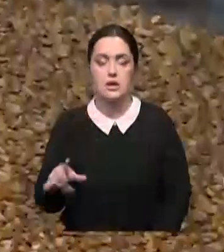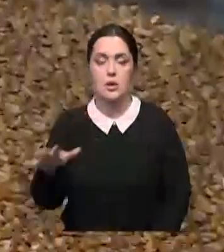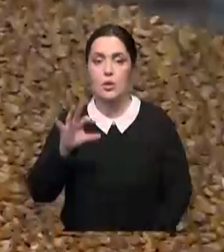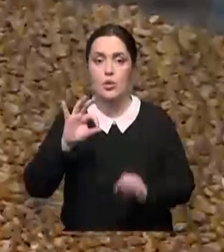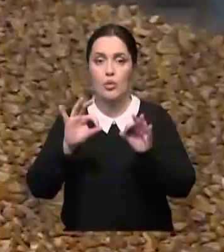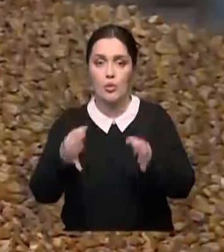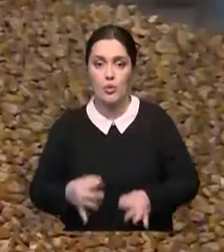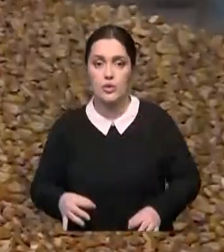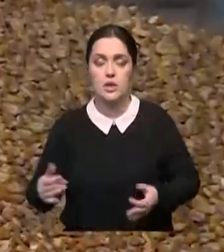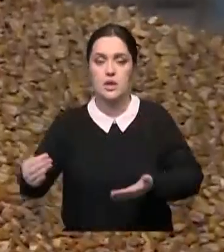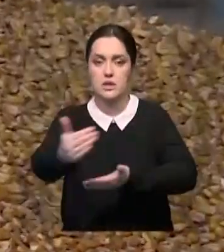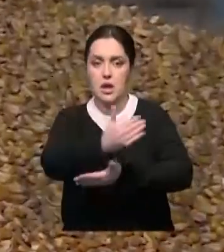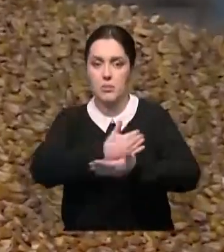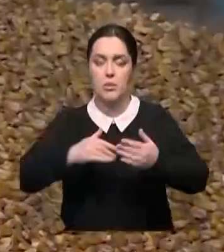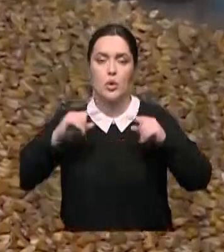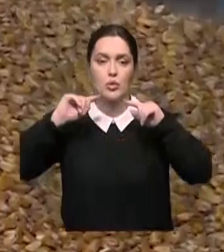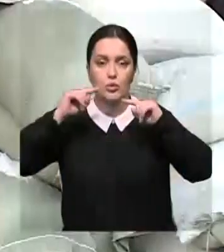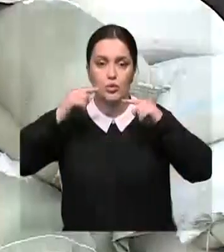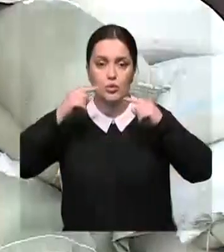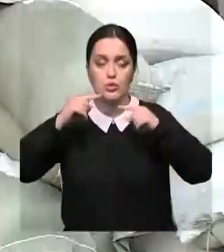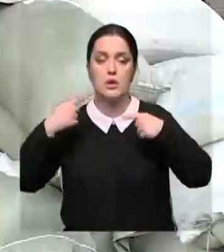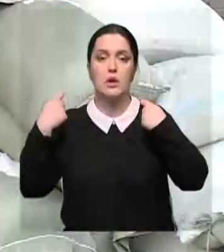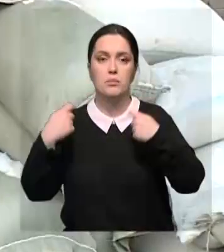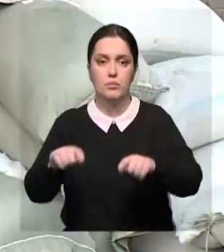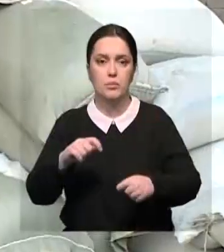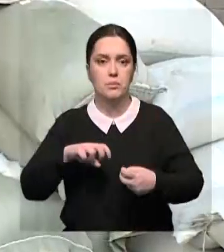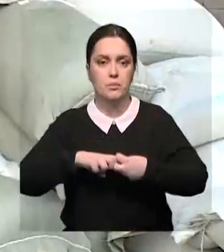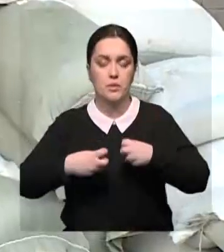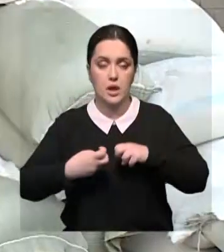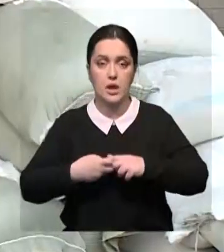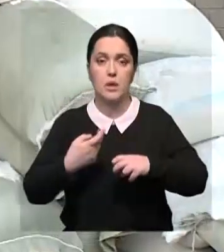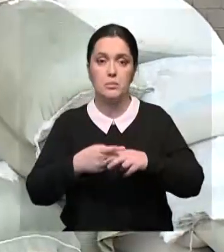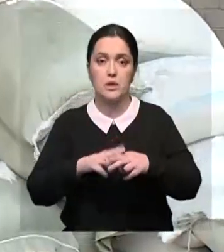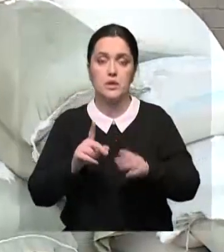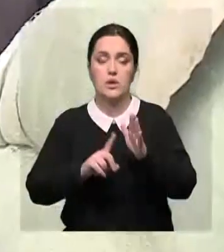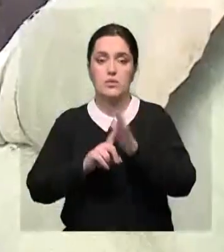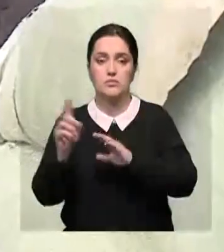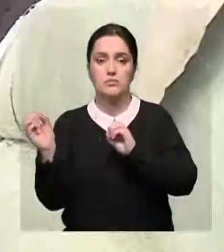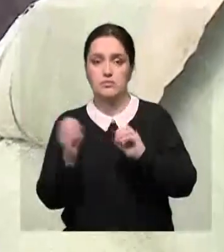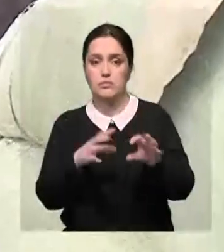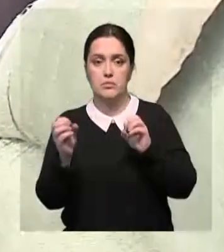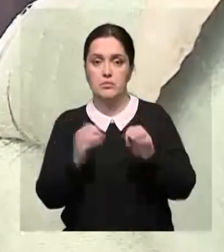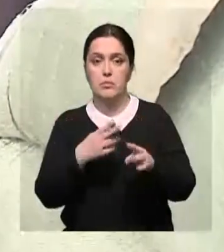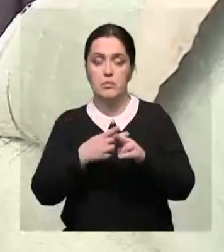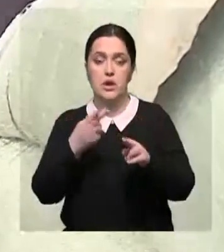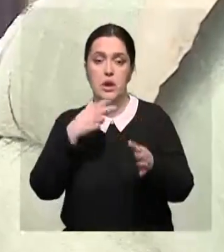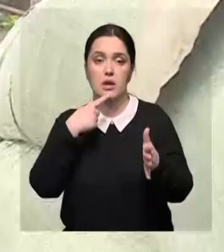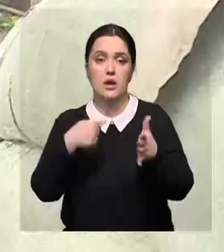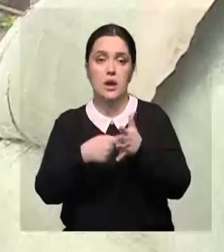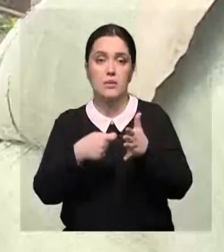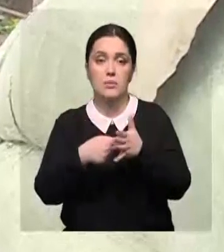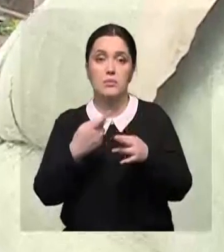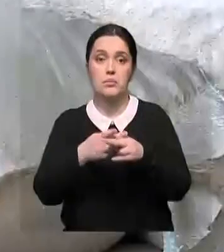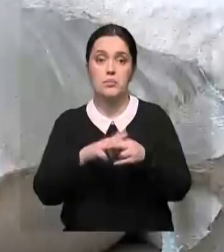местные аграрии собрали большой урожай кукурузы, а реализовать ее было проблематично. Стали сдавать переработчику на корма. Так решилась проблема